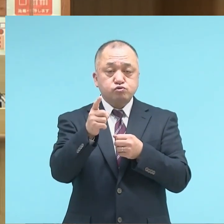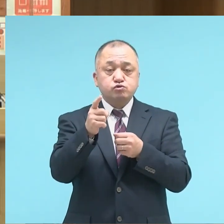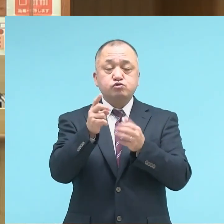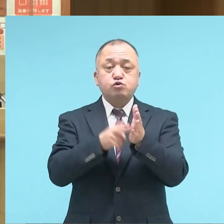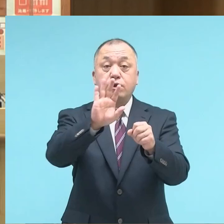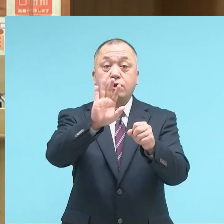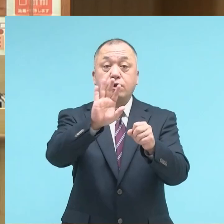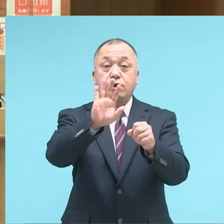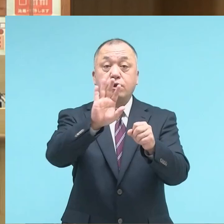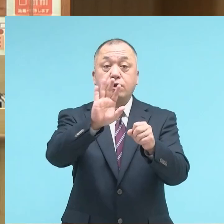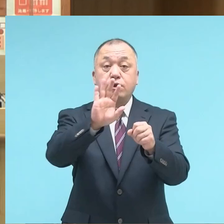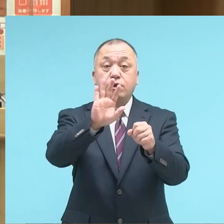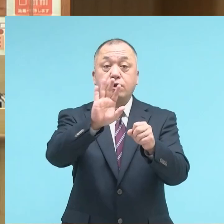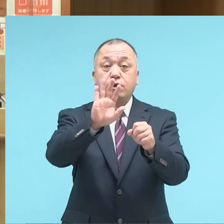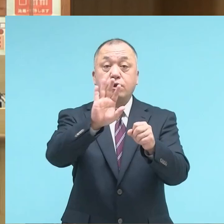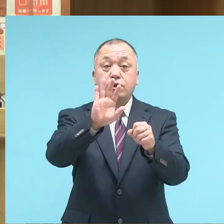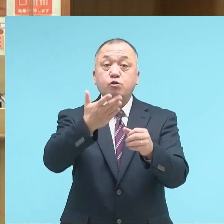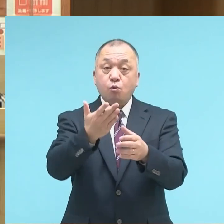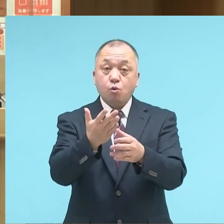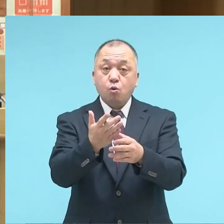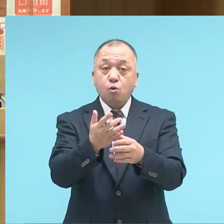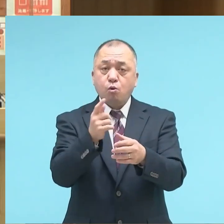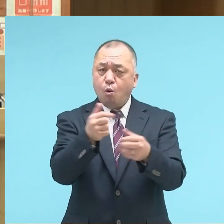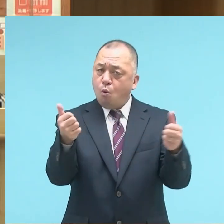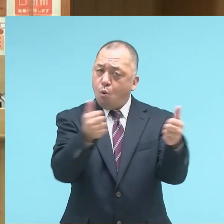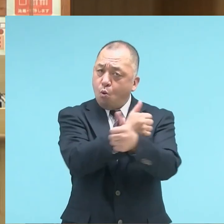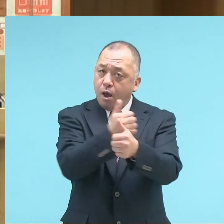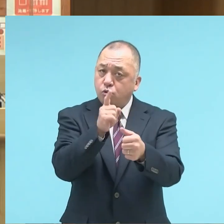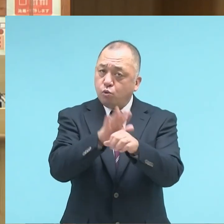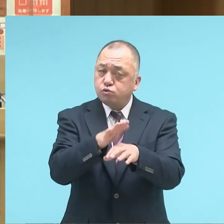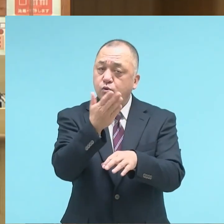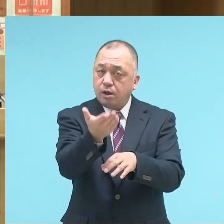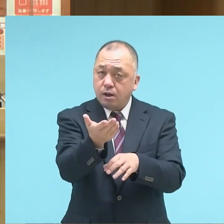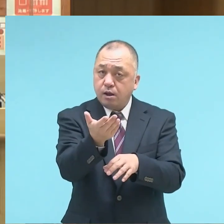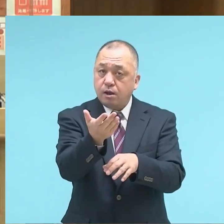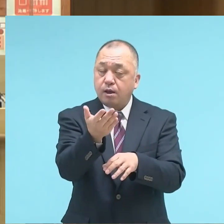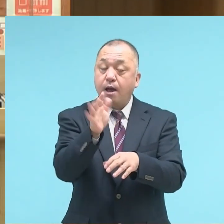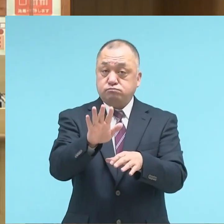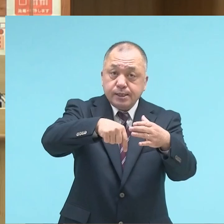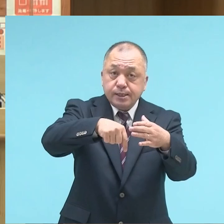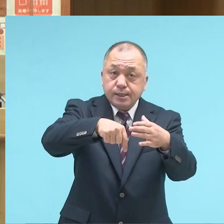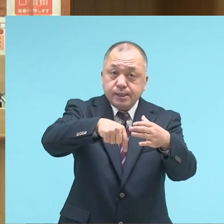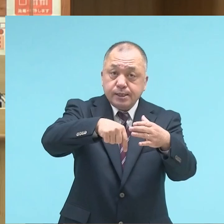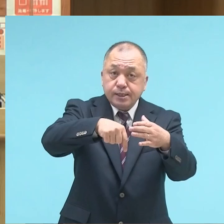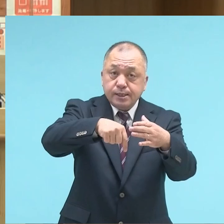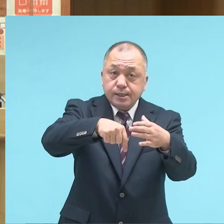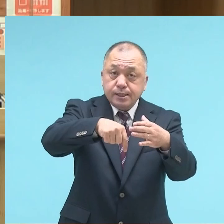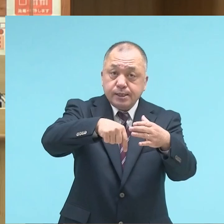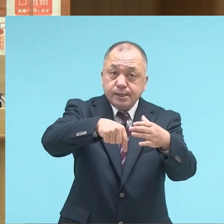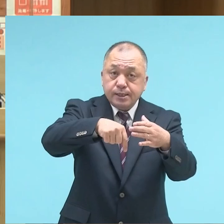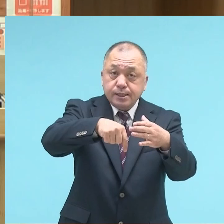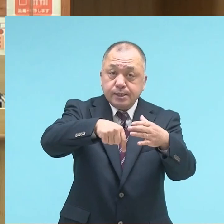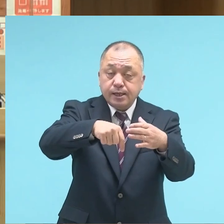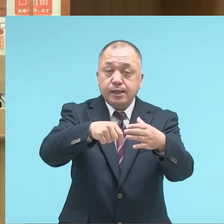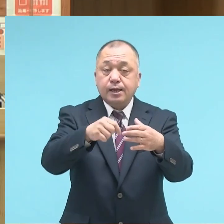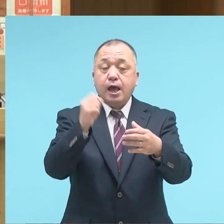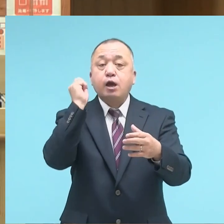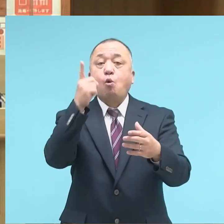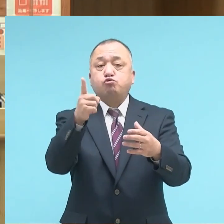注目されますけれども、その往来そのものをどうするのかというのがまずあって、でその考え方の中に GoTo というのがぶら下が